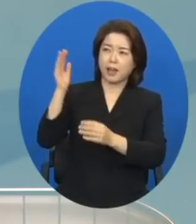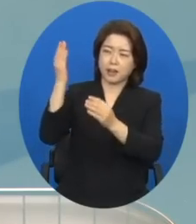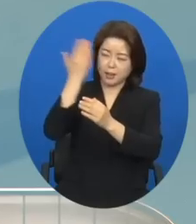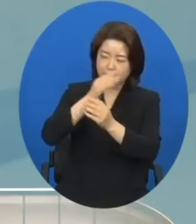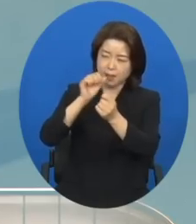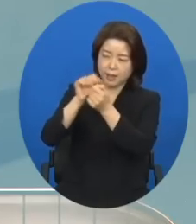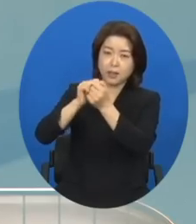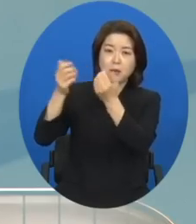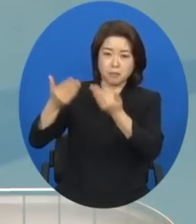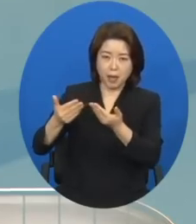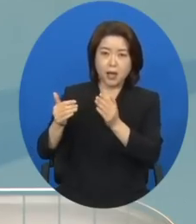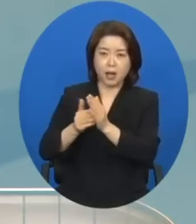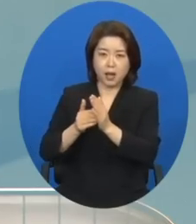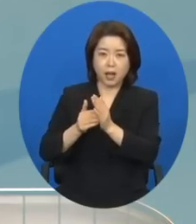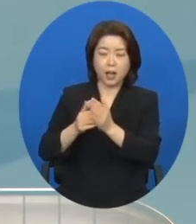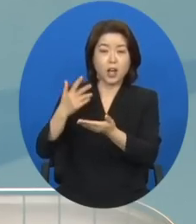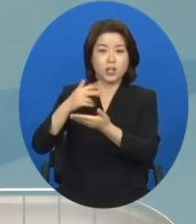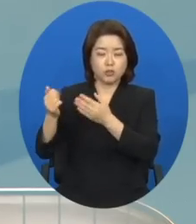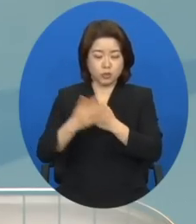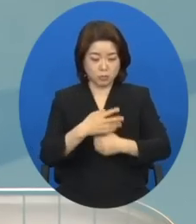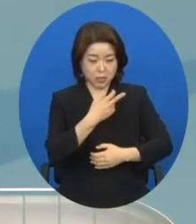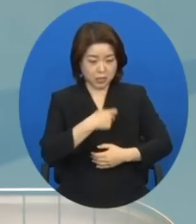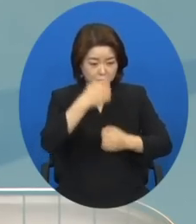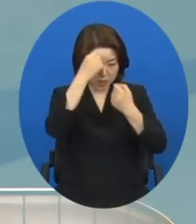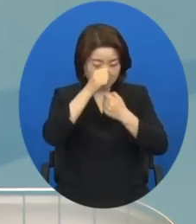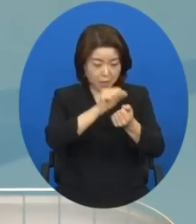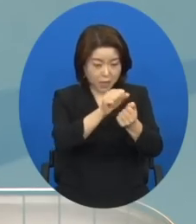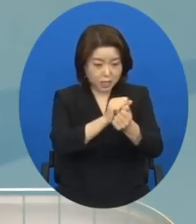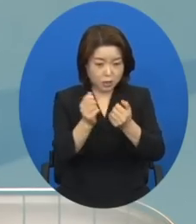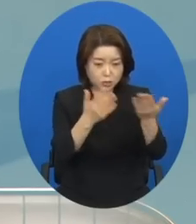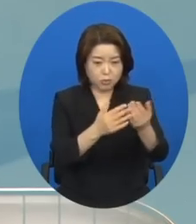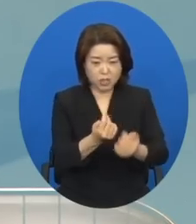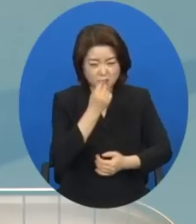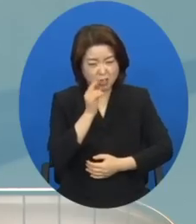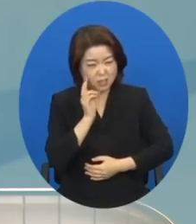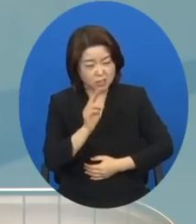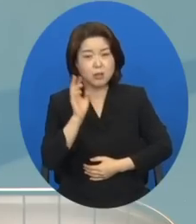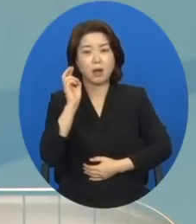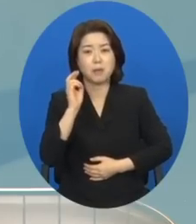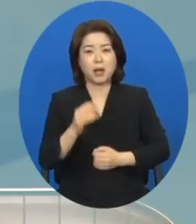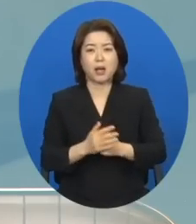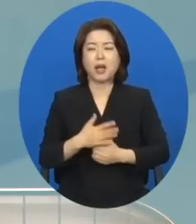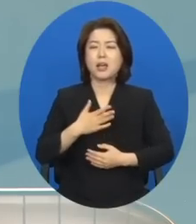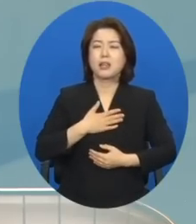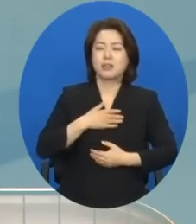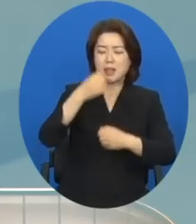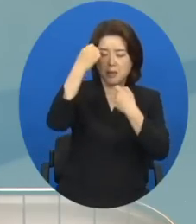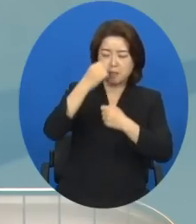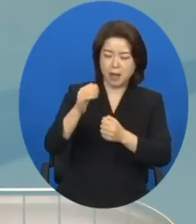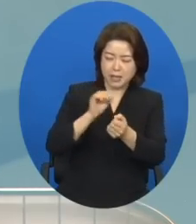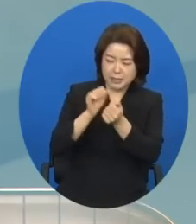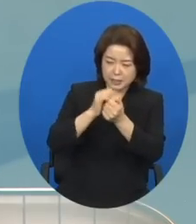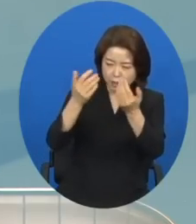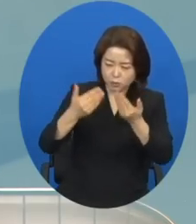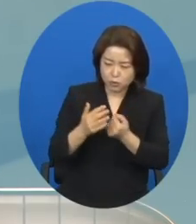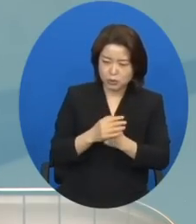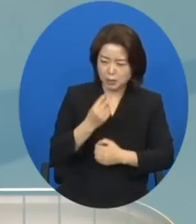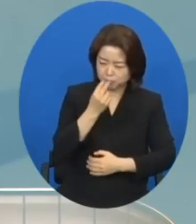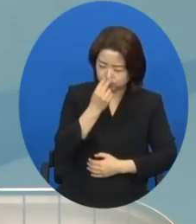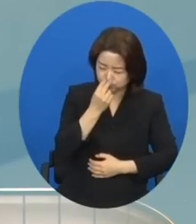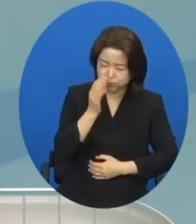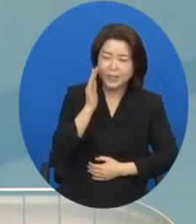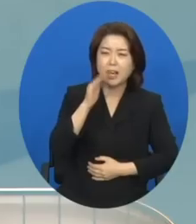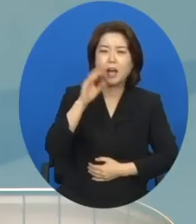주님이 제자들의 발을 씻을 때 얼마나 냄새가 나셨을까? 나의 발을 씻을 때 얼마나 코를 찌르는 그 악취를